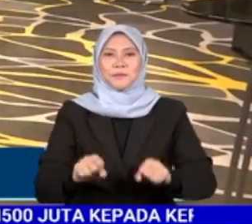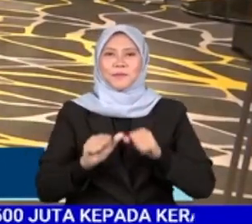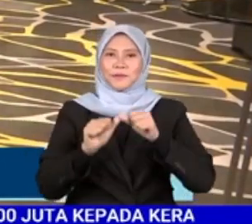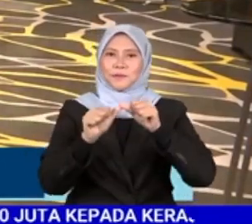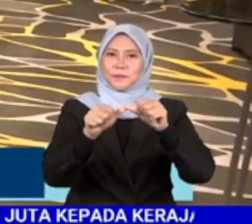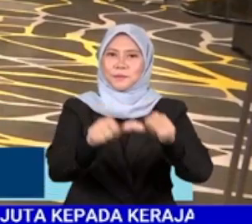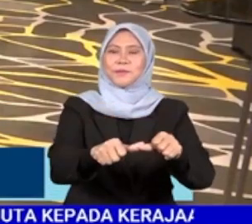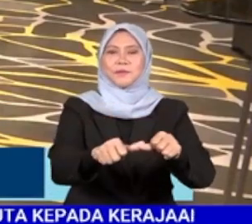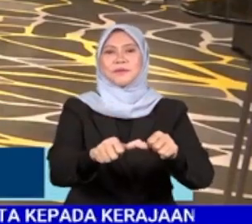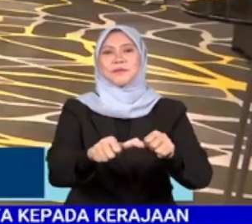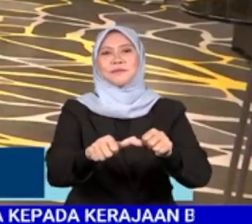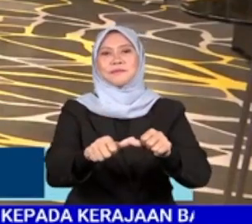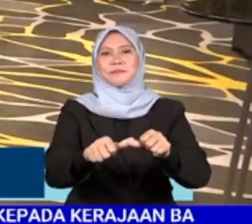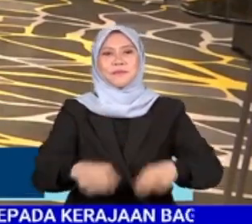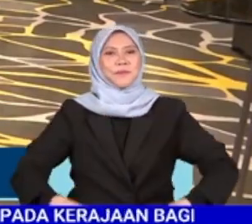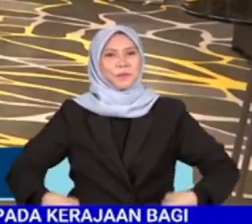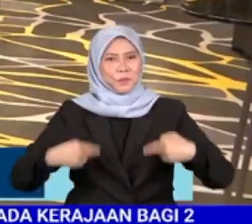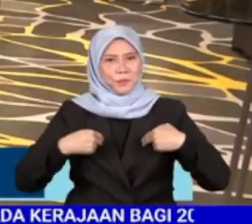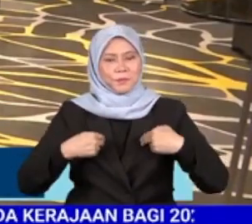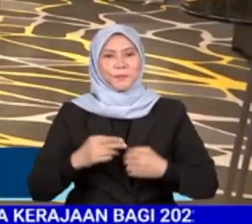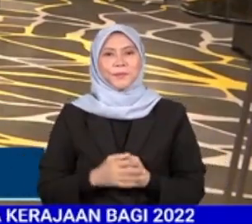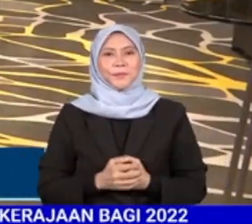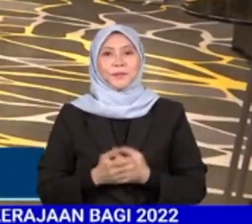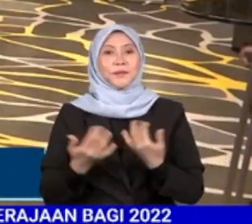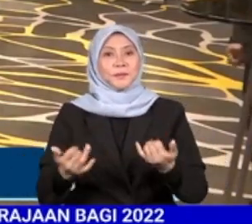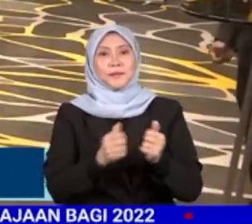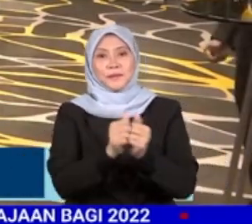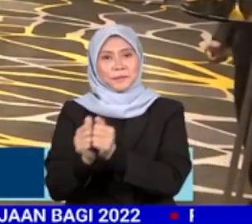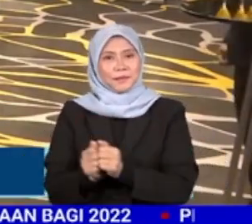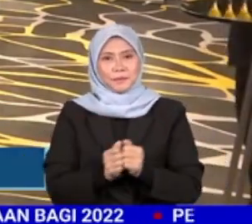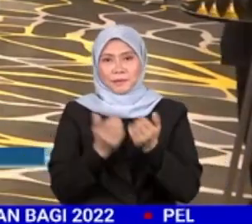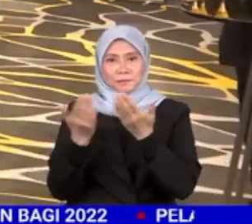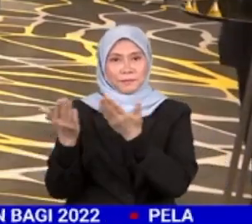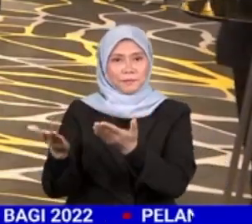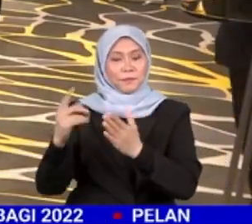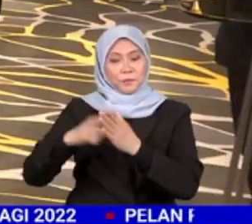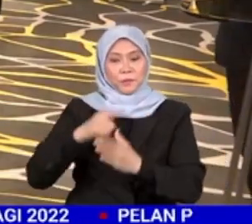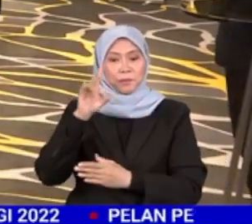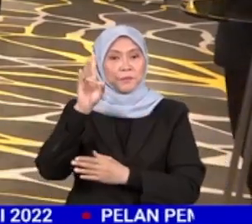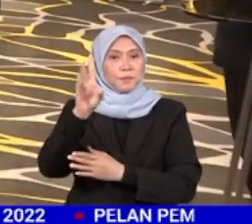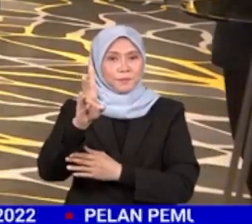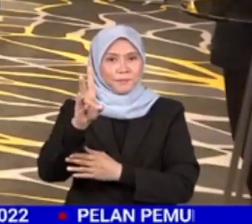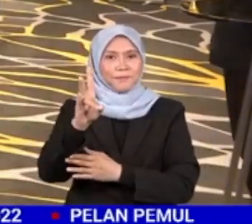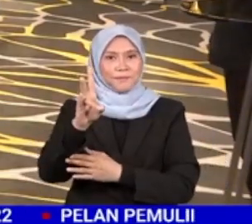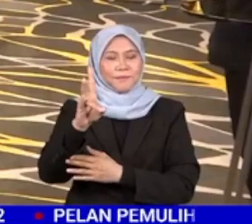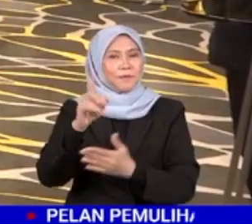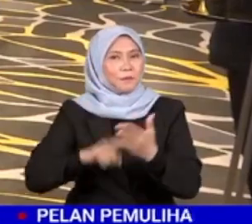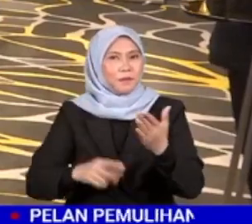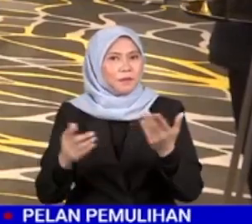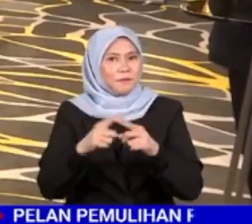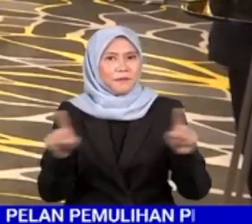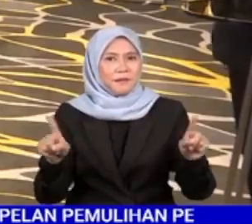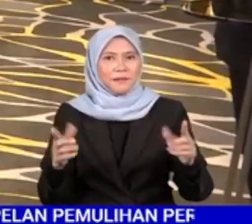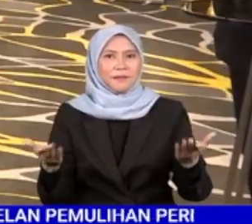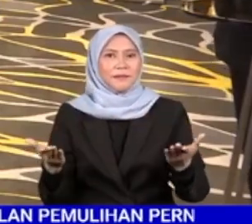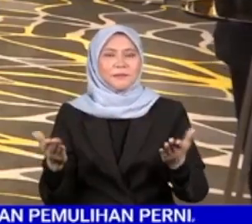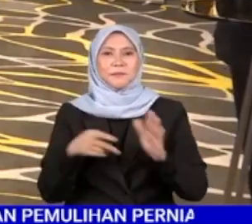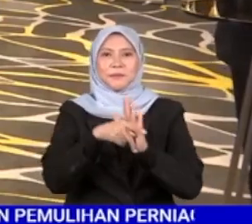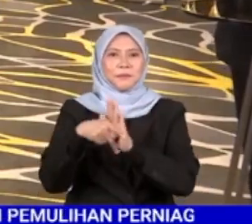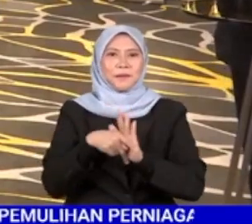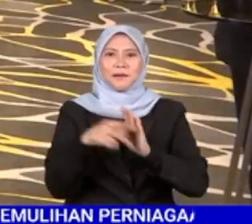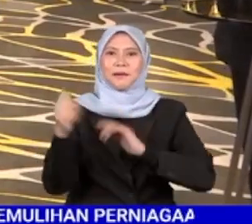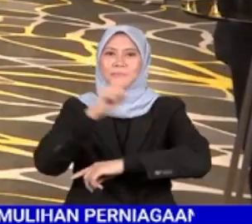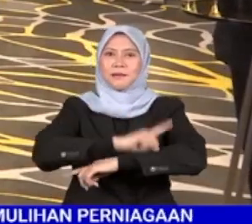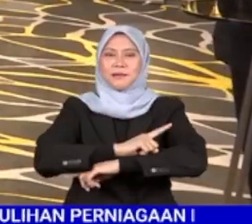meneruskan kelangsungan kehidupan mereka. Dan Azam, sama-sama kita saksikan Julai ini apakah antara kelainan yang akan dibawakan untuk